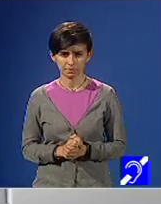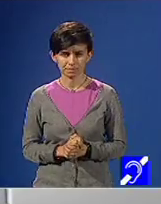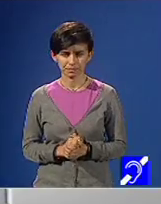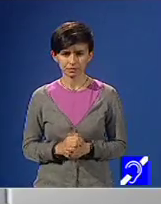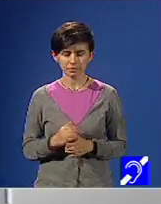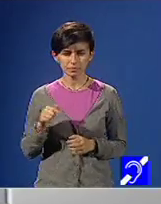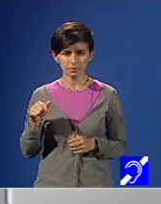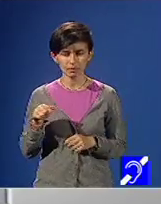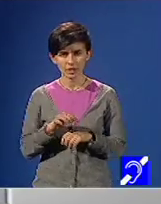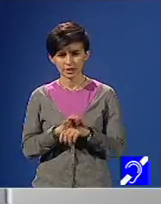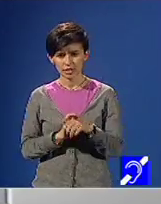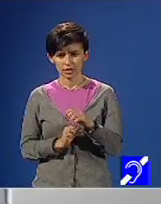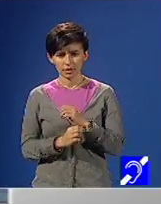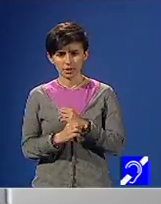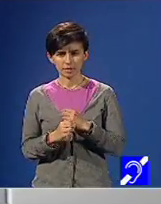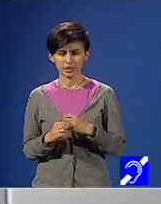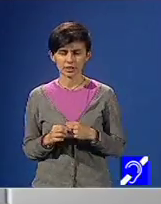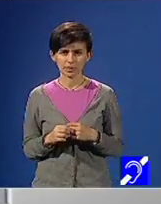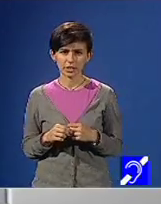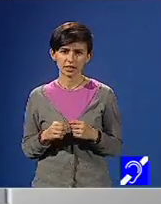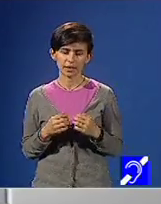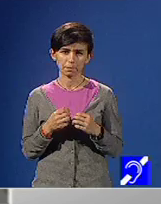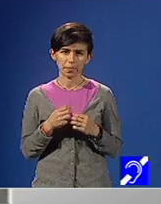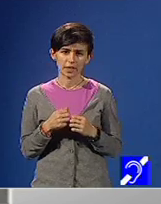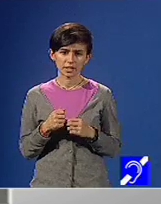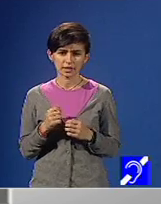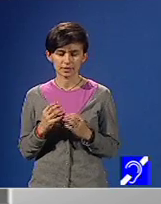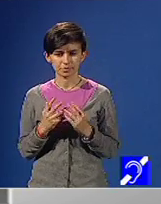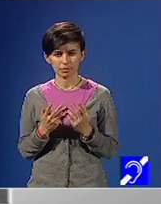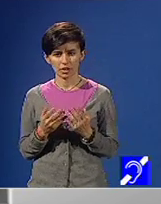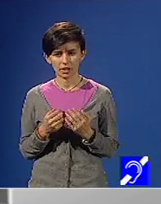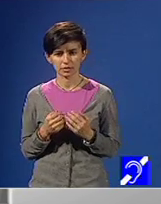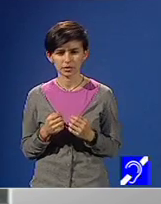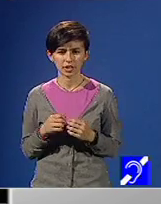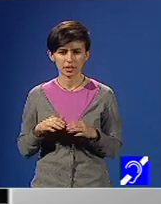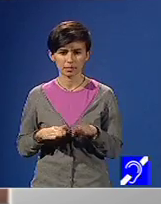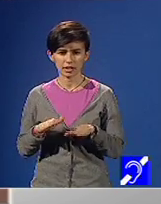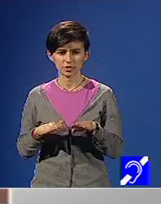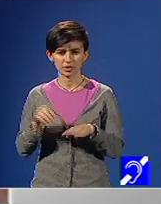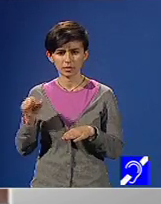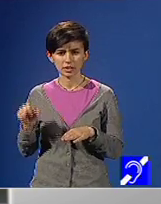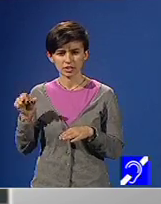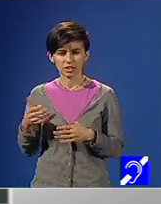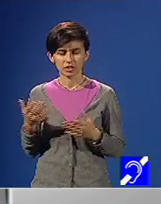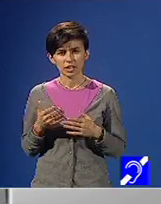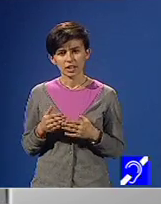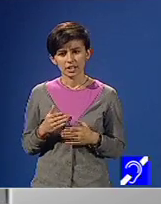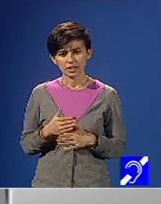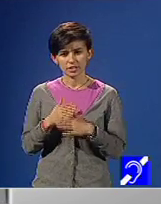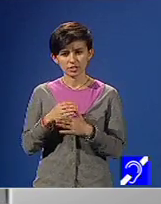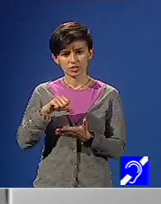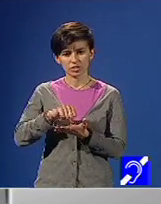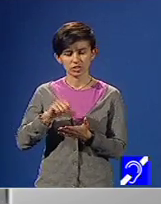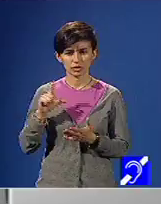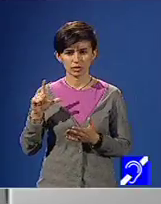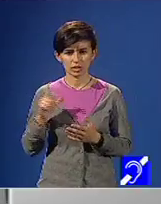Această brățară monitorizează pașii oamenilor care susțin Centrul La Mont. Campania Walking Mont este în